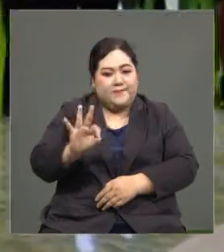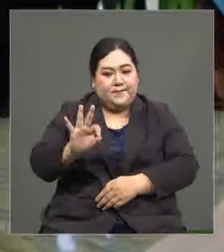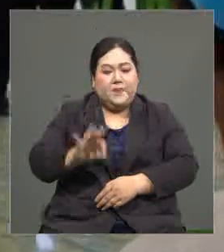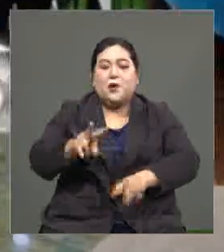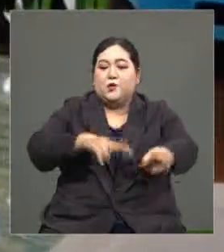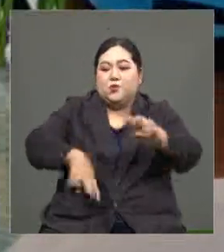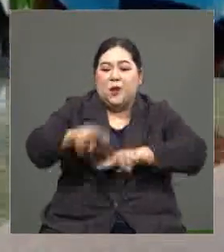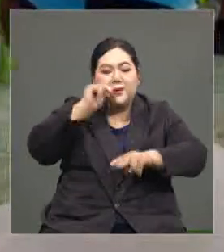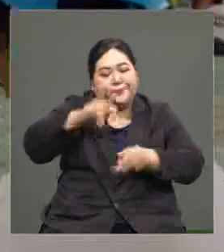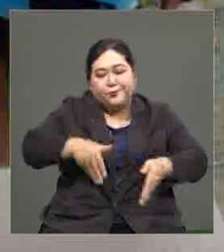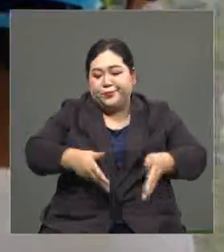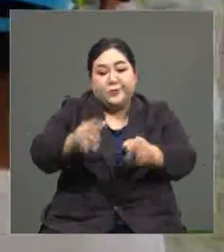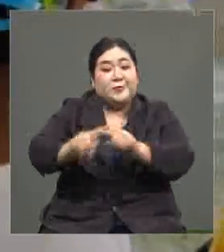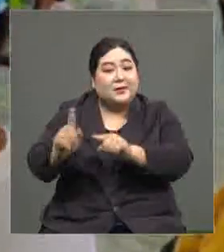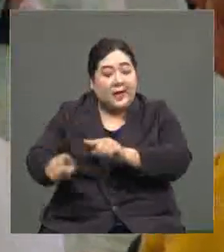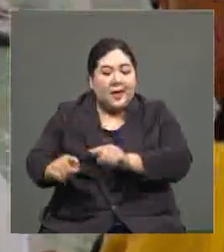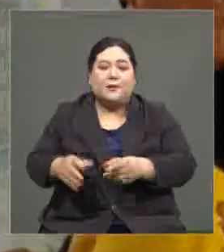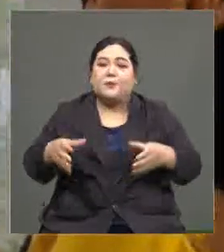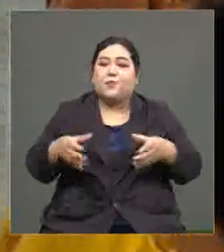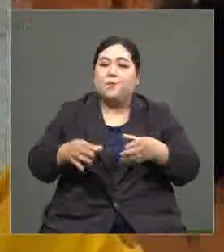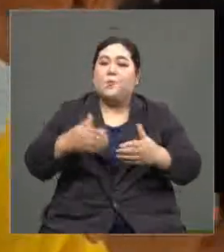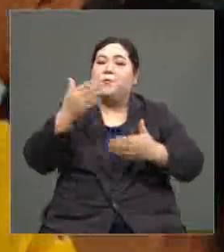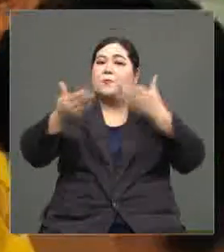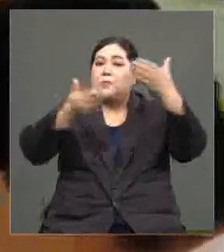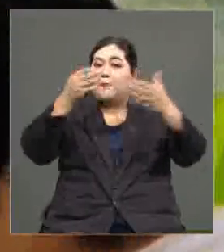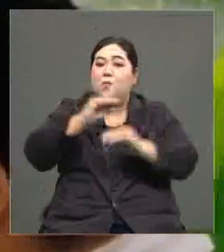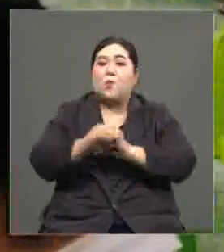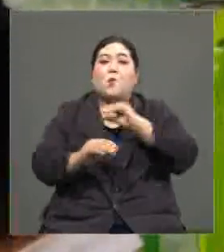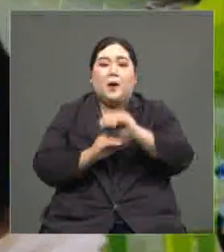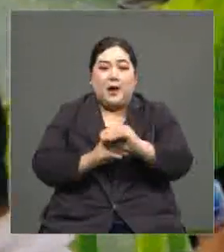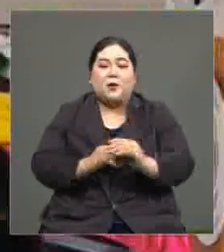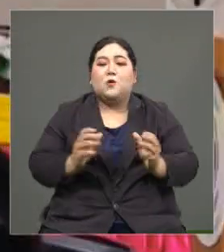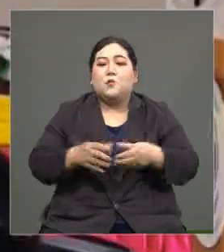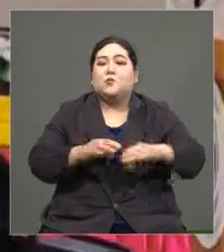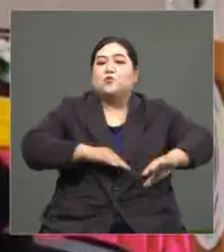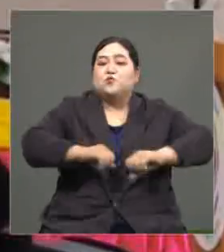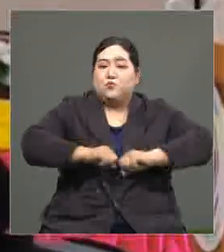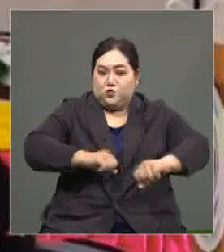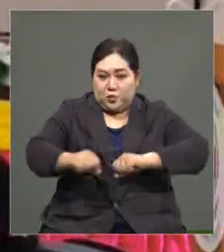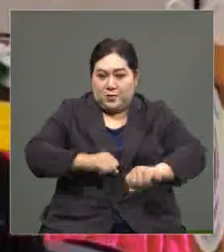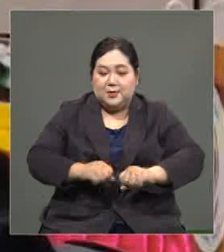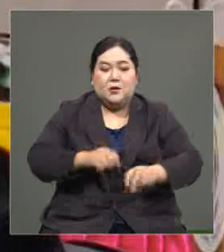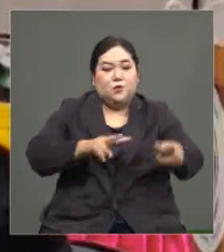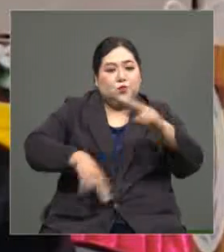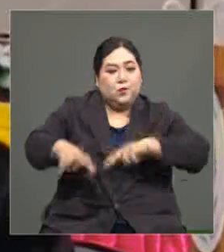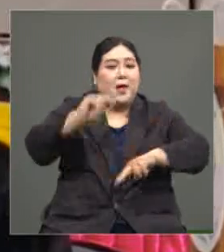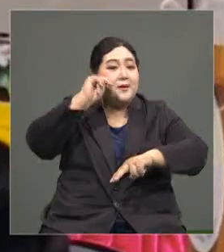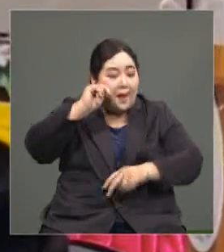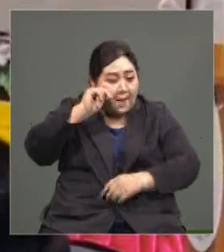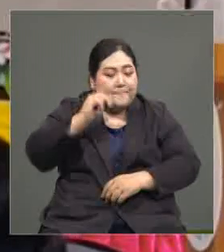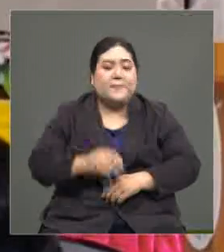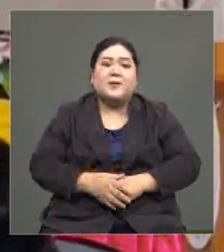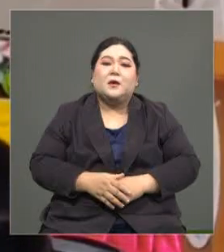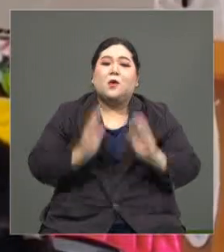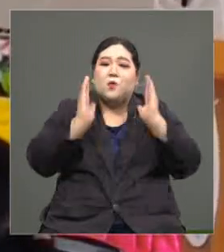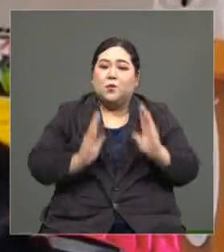ดเขาจัดโครงการเยาวชนพิทักษ์สายน้ำโดยมีผู้แทนส่วนราชการสื่อมวลชนและก็นักเรียนเข้าร่วมล่องเรือเพื่อศึกษาและสำ